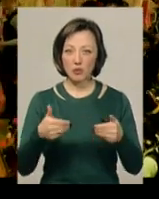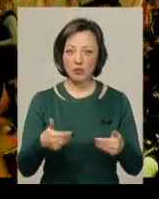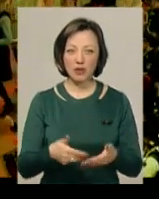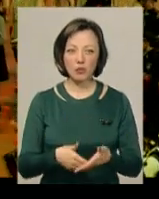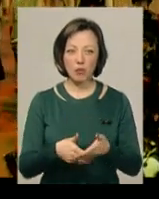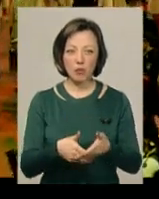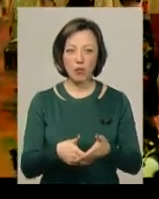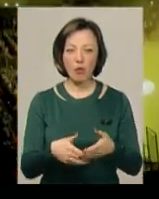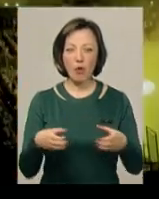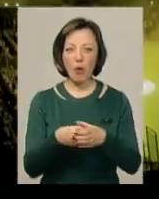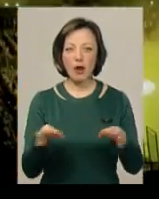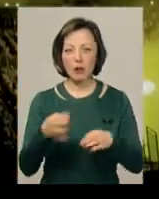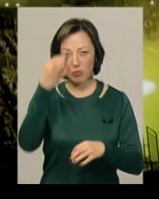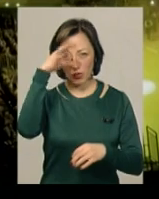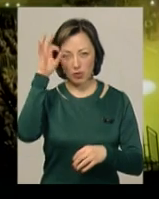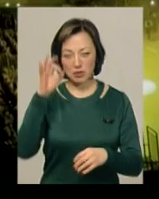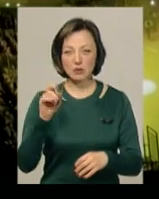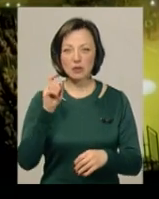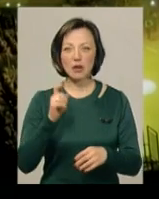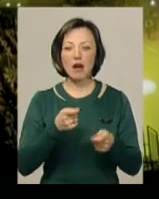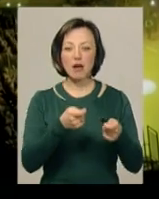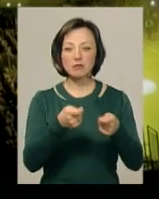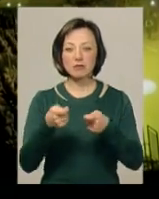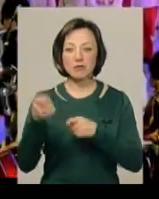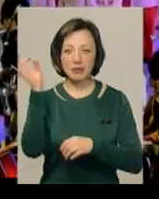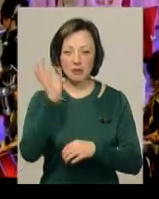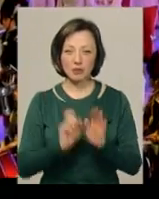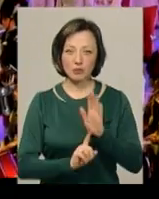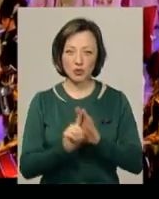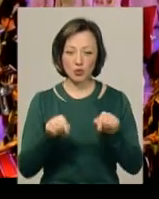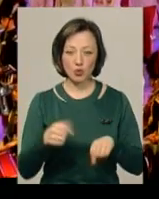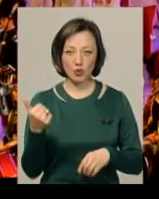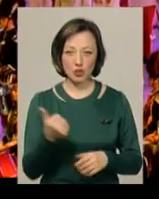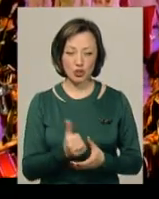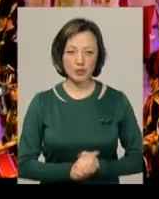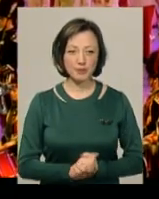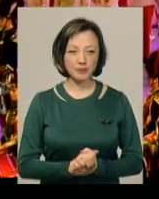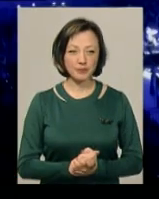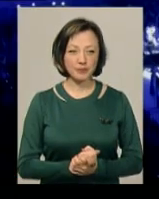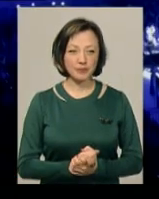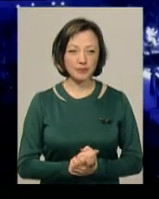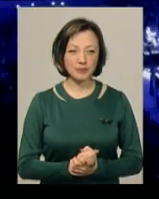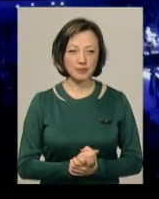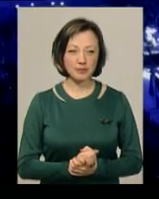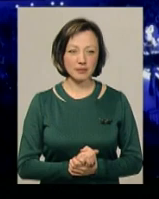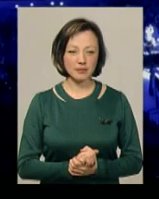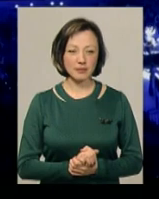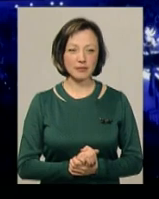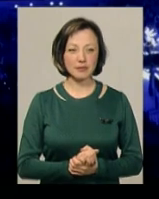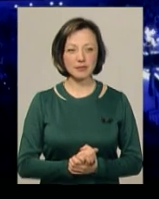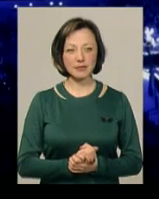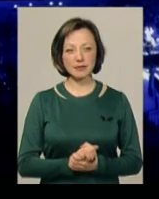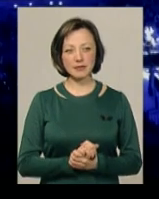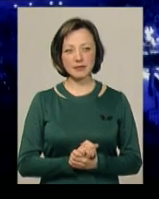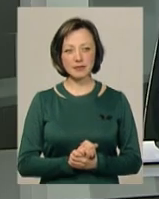духовому оркестру поліції Хмельниччини гастрольний тур Німеччиною, який розпочнеться цього тижня. Тетяна Ворожцова, Дем'ян Цегульник, новини Поділля,